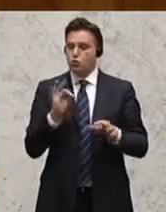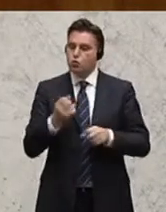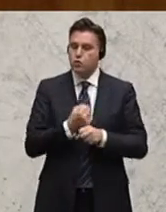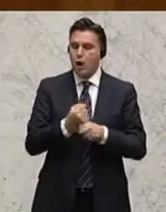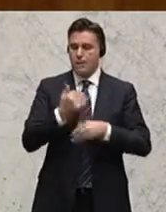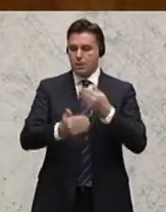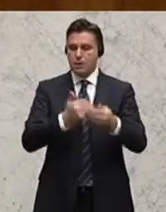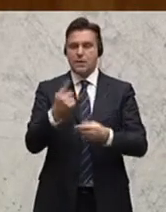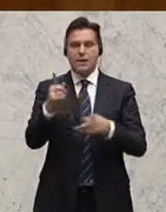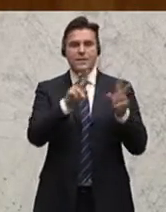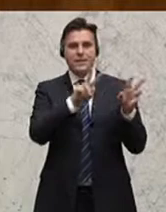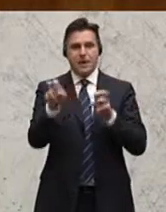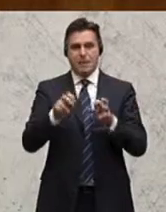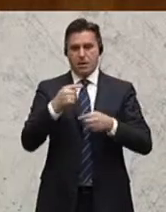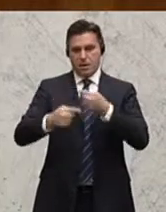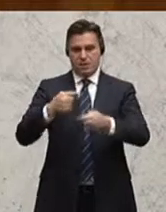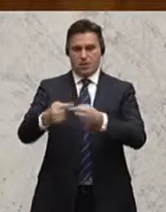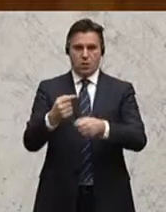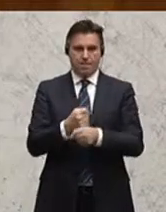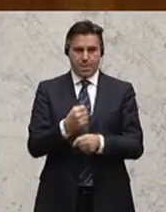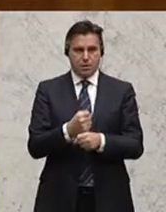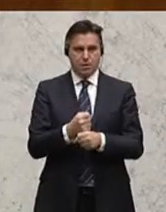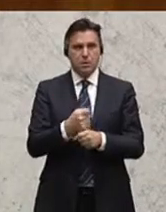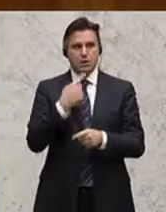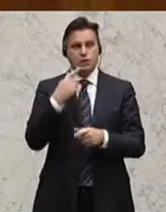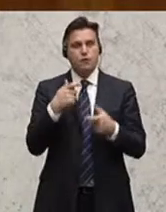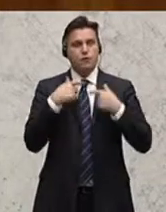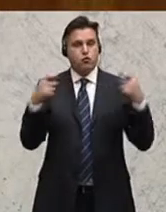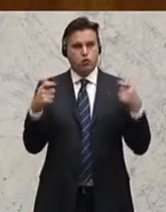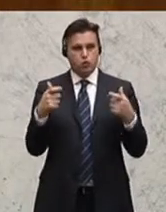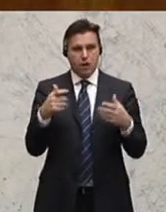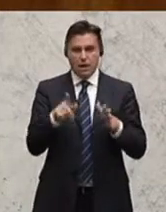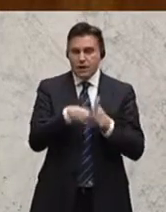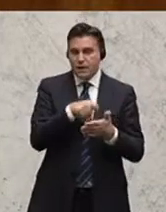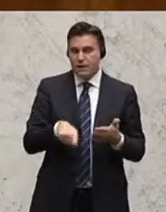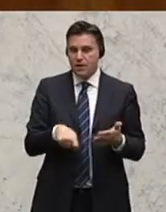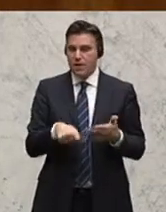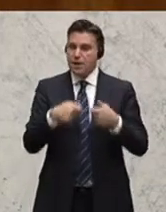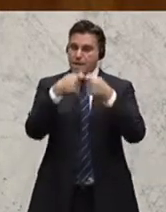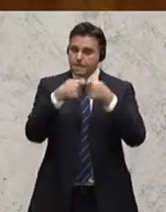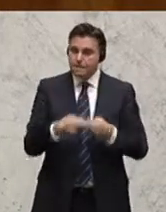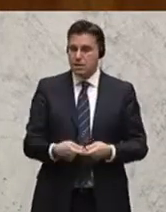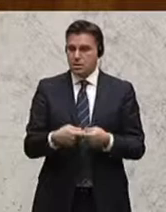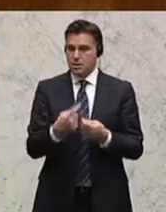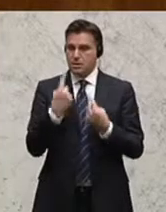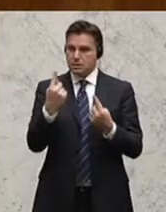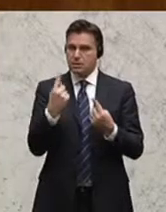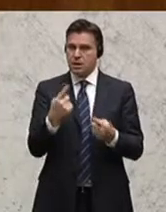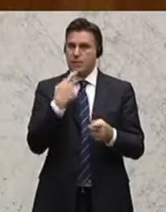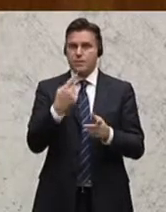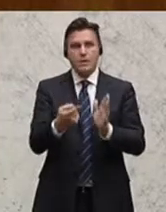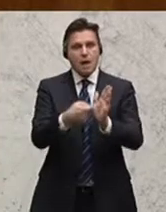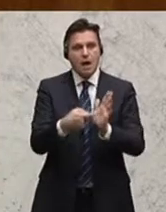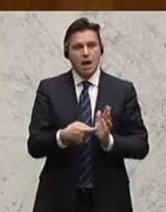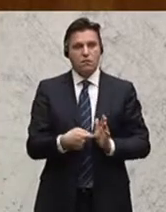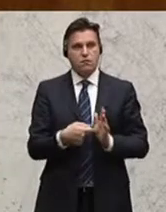die entwickeln die Themen weiter. Funktionäre, die gewählt sind, Mitglieder, die jeden Tag durch ihre Anforderungen